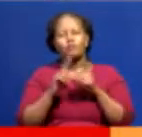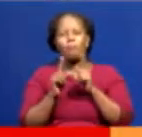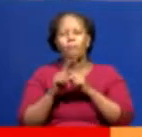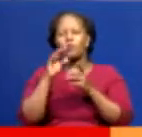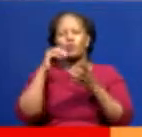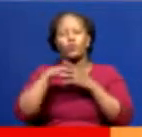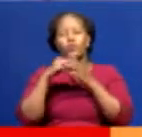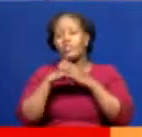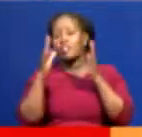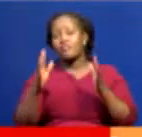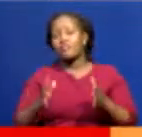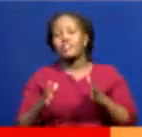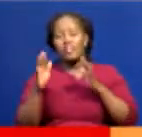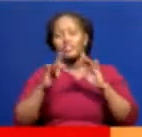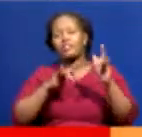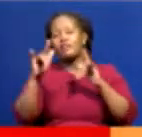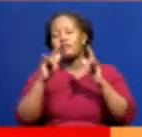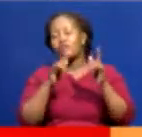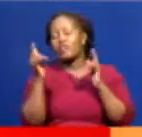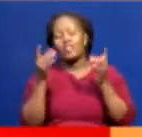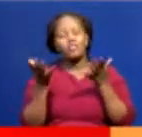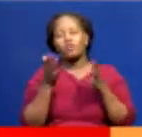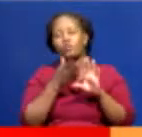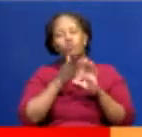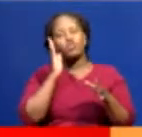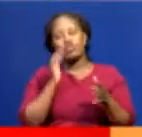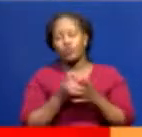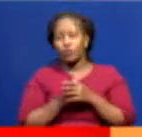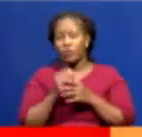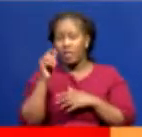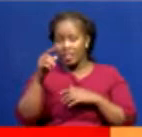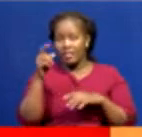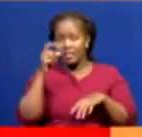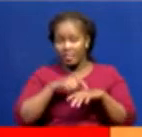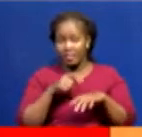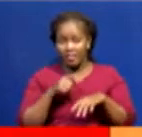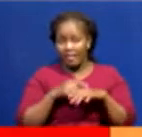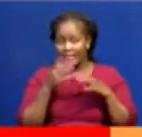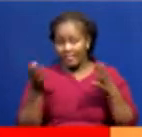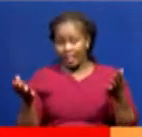kutoka inchi za kitaifa wakatae kuja. This is, hii ni wakati